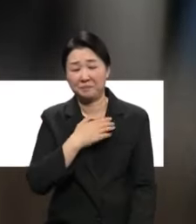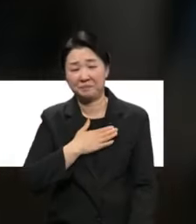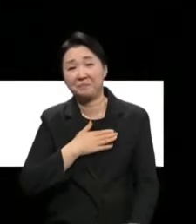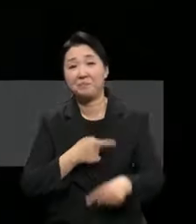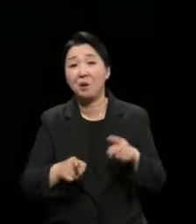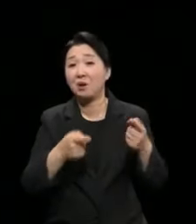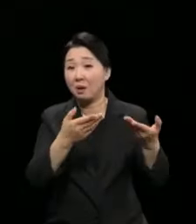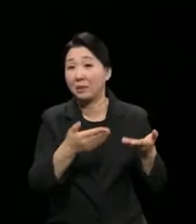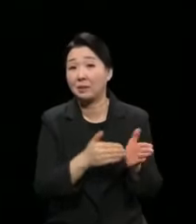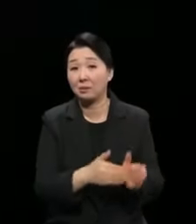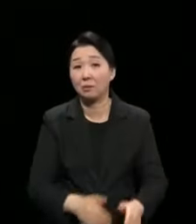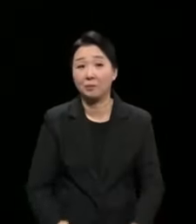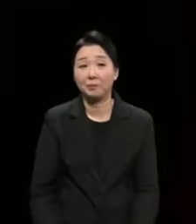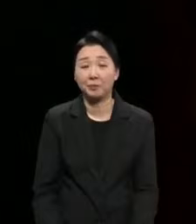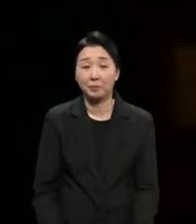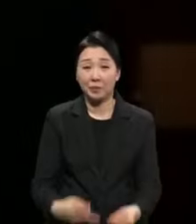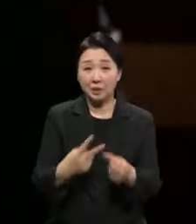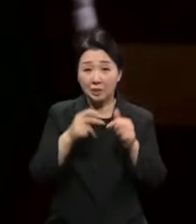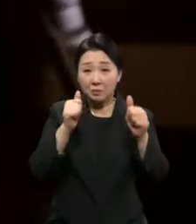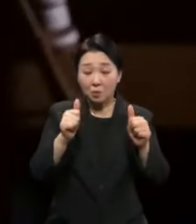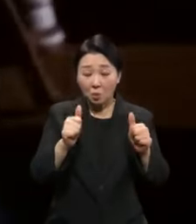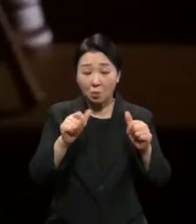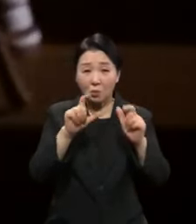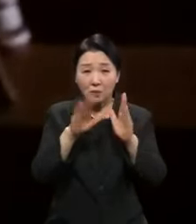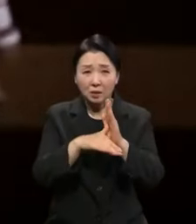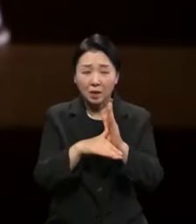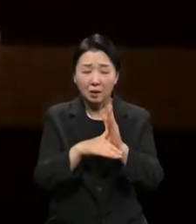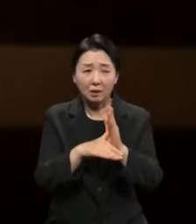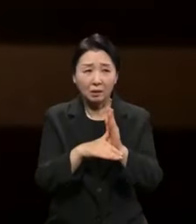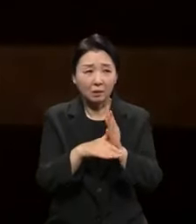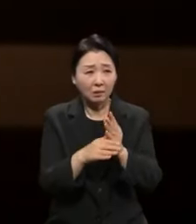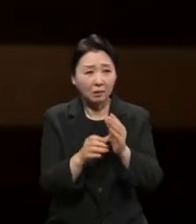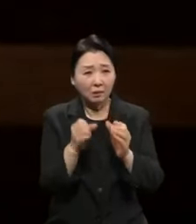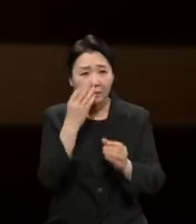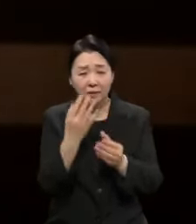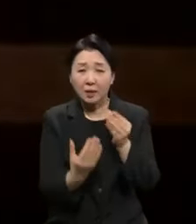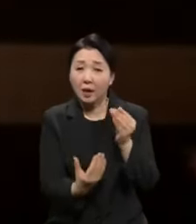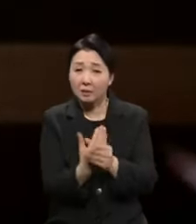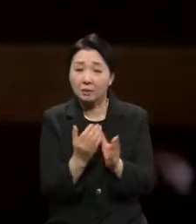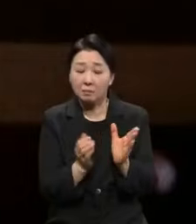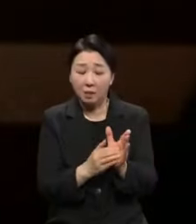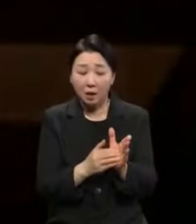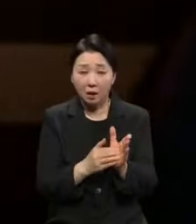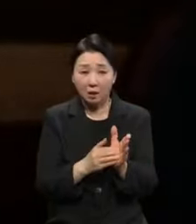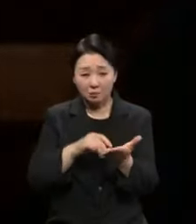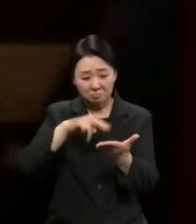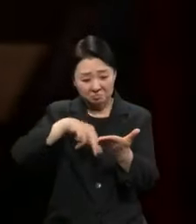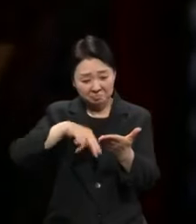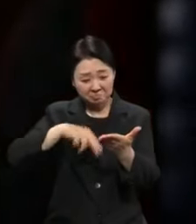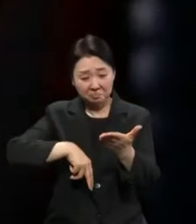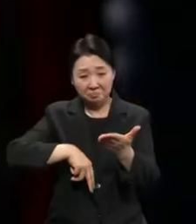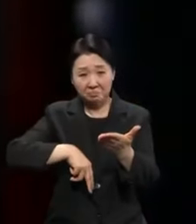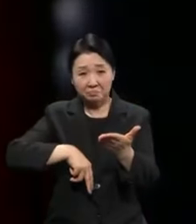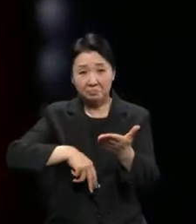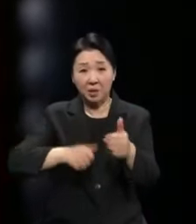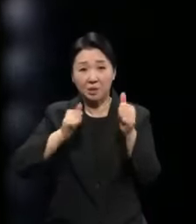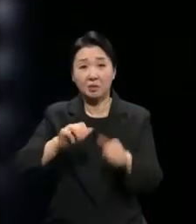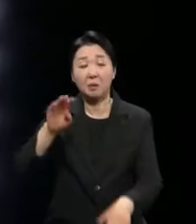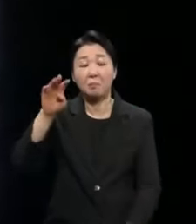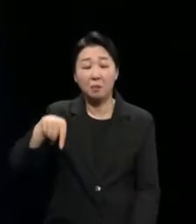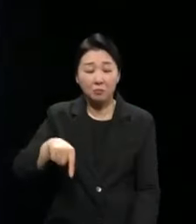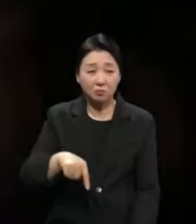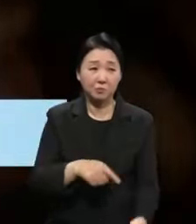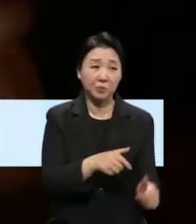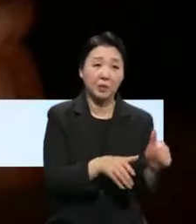하더라고요. 그런데 2심 선고일 이상한 일이 벌어졌습니다. 주문을 읽던 재판부가 가해자 측이 거액을 공탁한